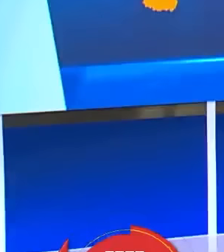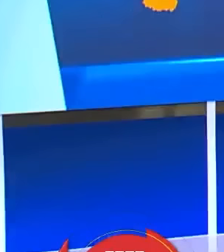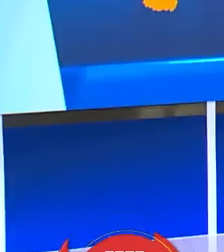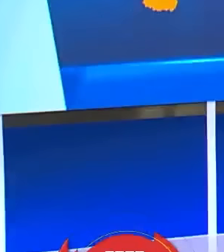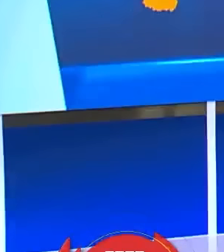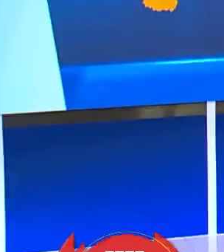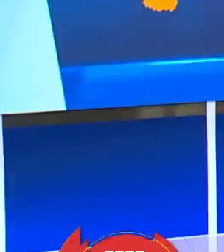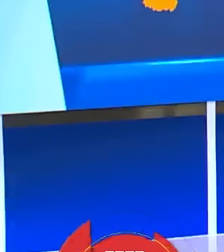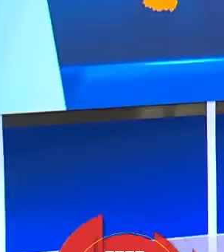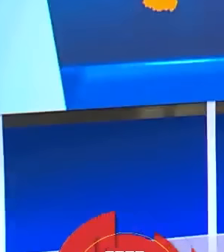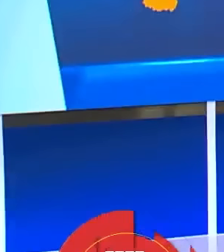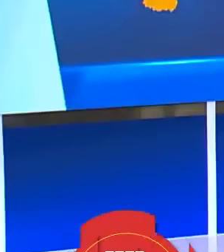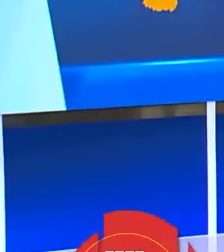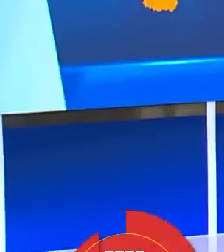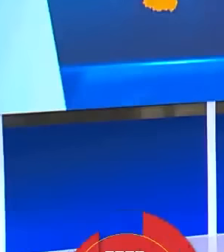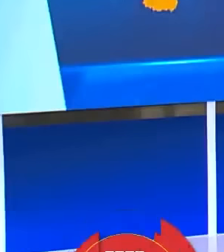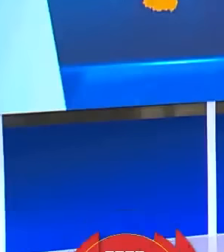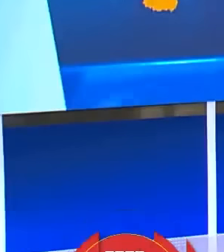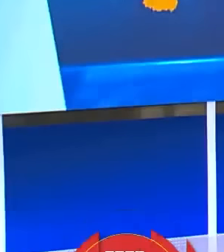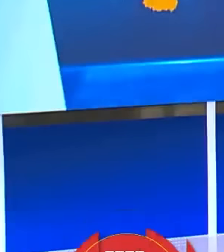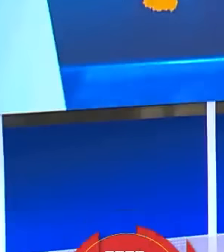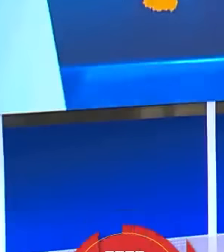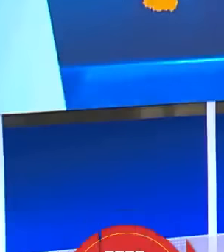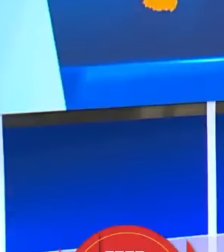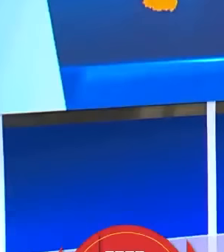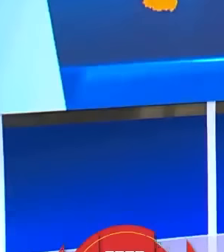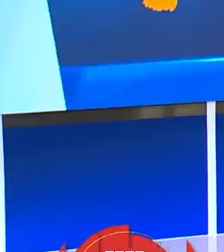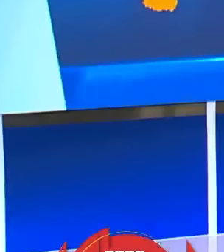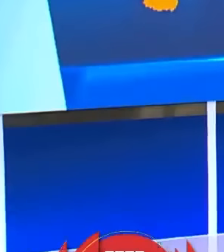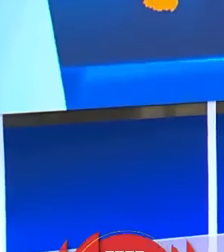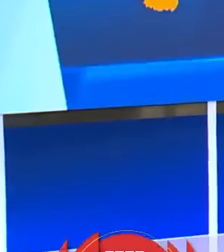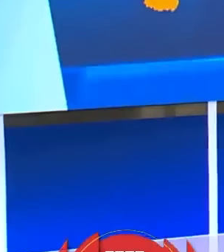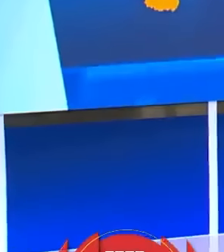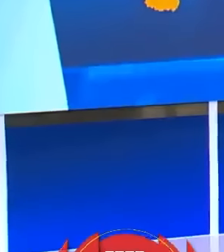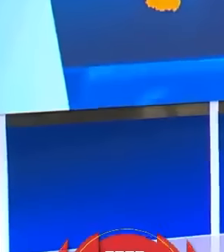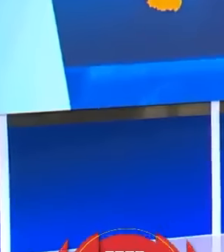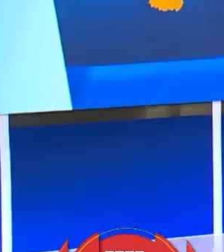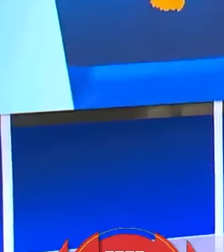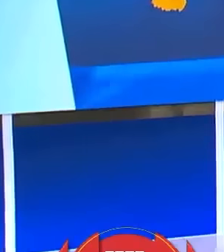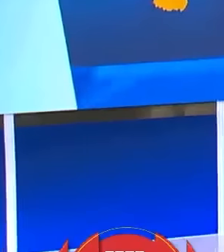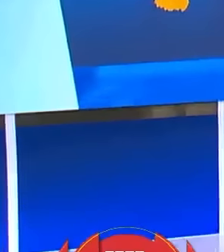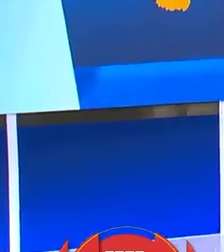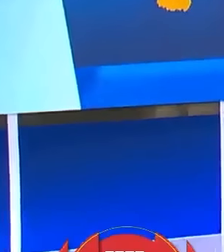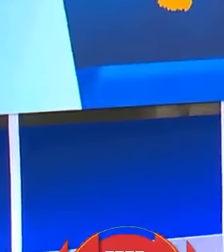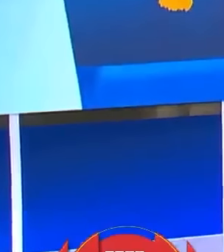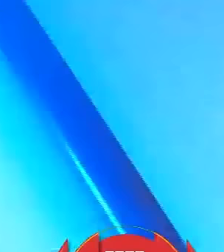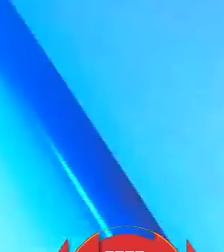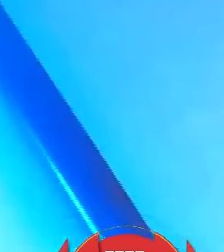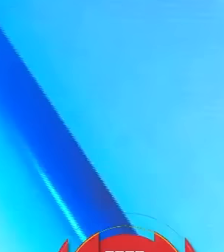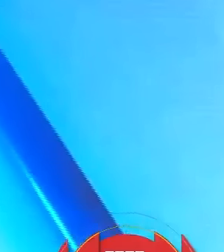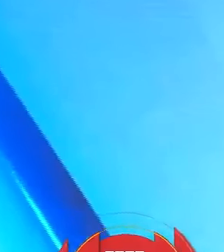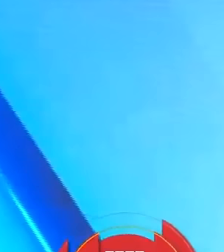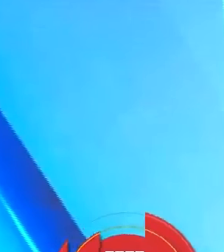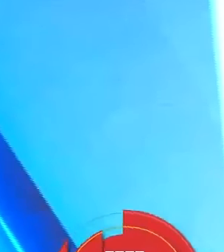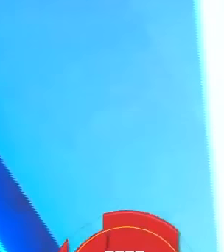งั้นชวนคุณผู้ชมดูต่อนะคะจะพาไปเปิดเส้นทางการบินสนามบินหัวหินกันค่ะตอนนี้ต้องบอกนะคะว่าสนามบินหัวหินเนี่ย